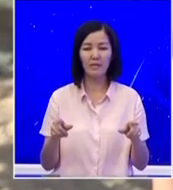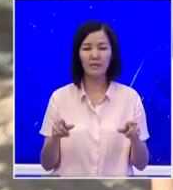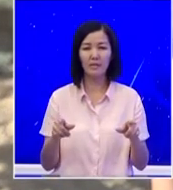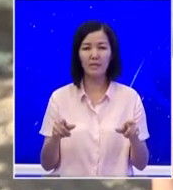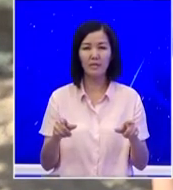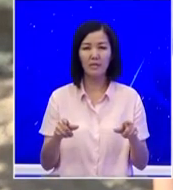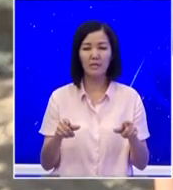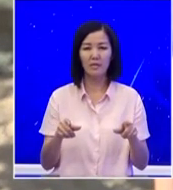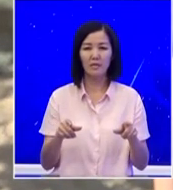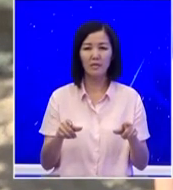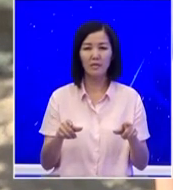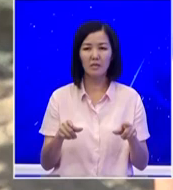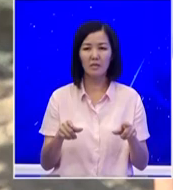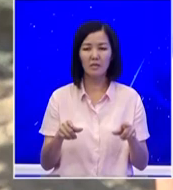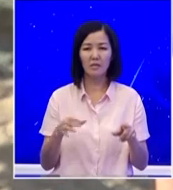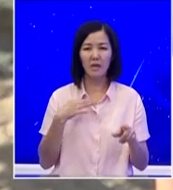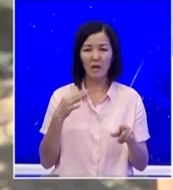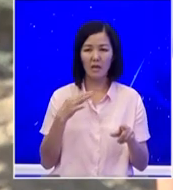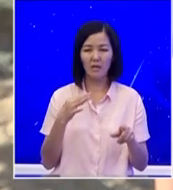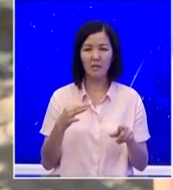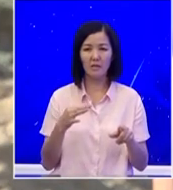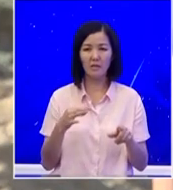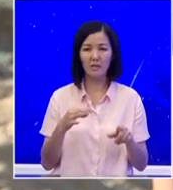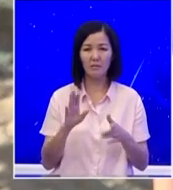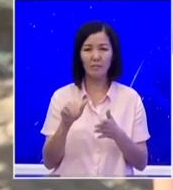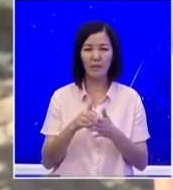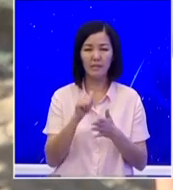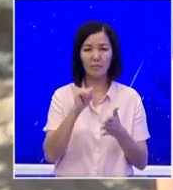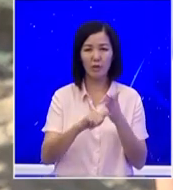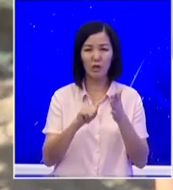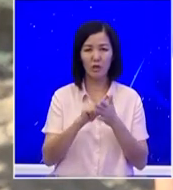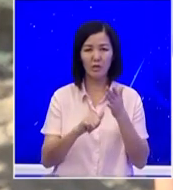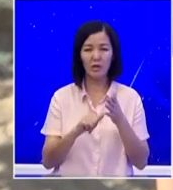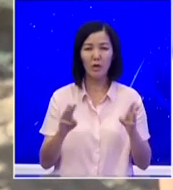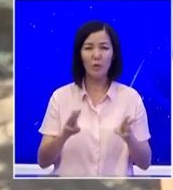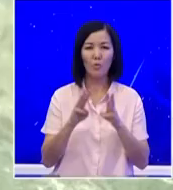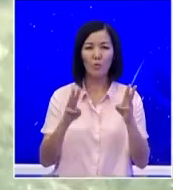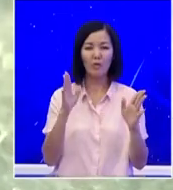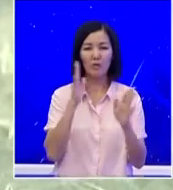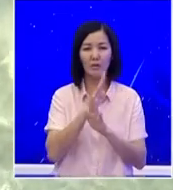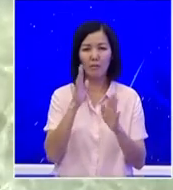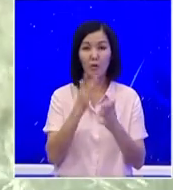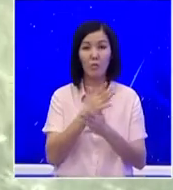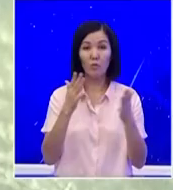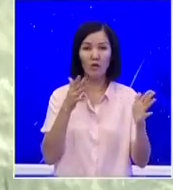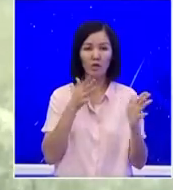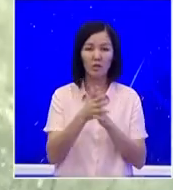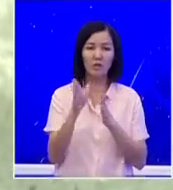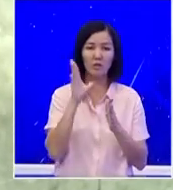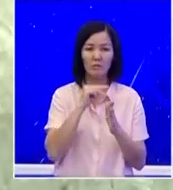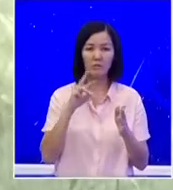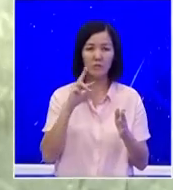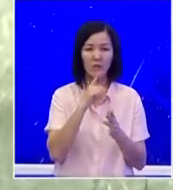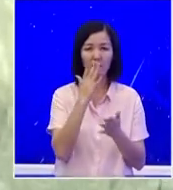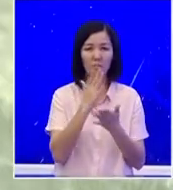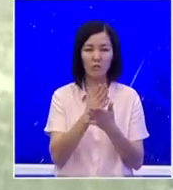адамдардың жауапкершіліксіз қарауынан шығады. Ал ол өрттен табиғатқа орасан зор зияны